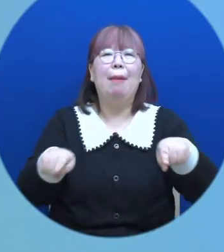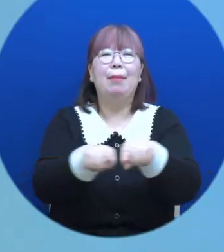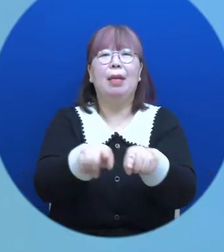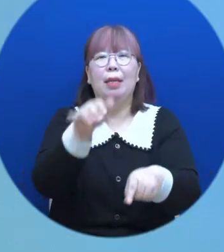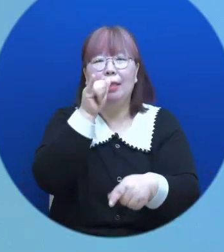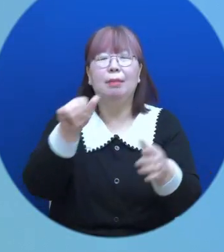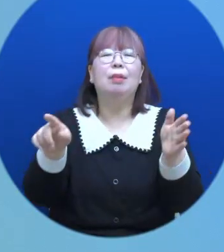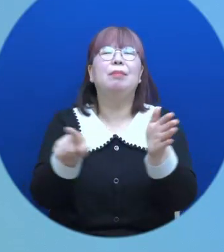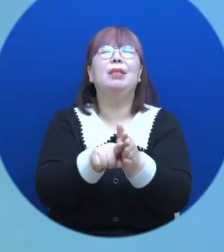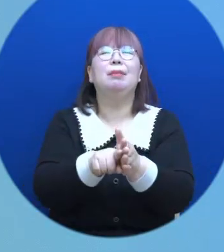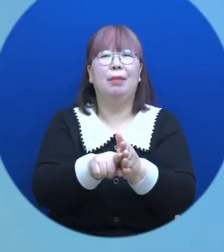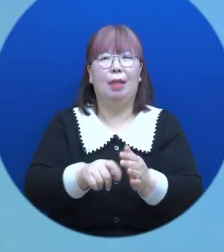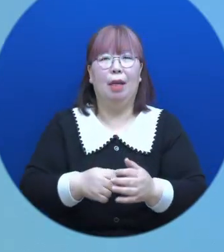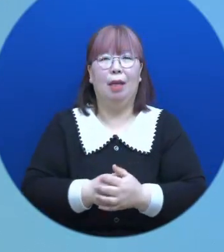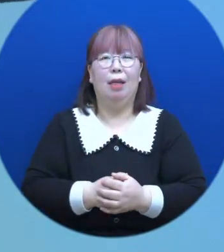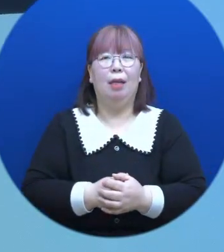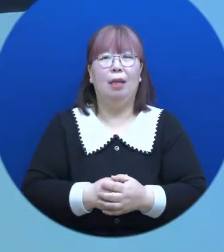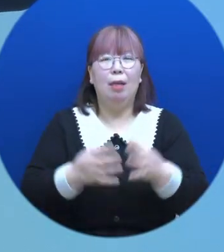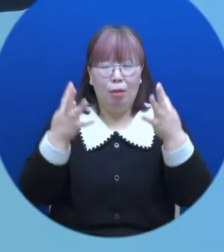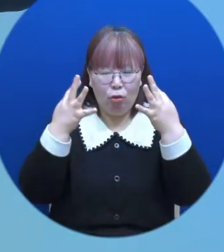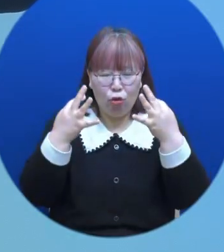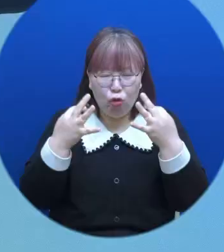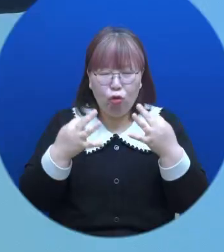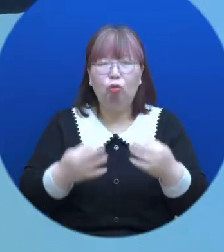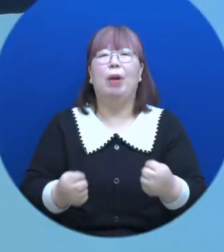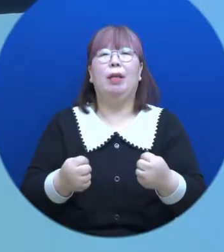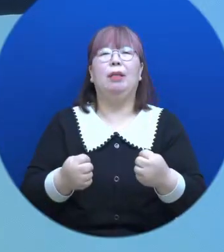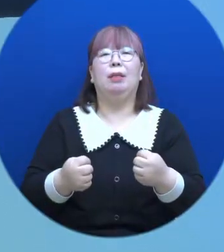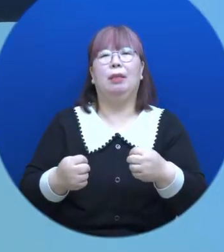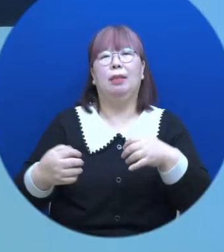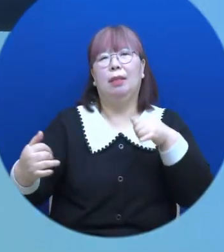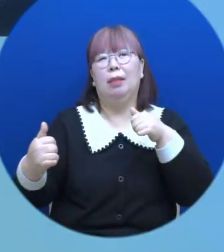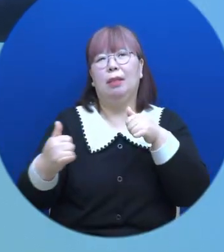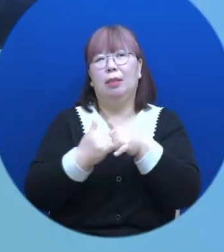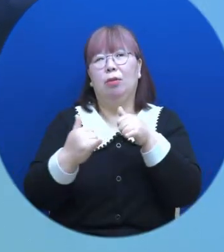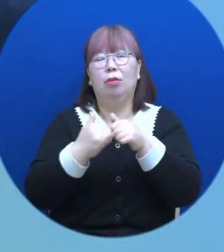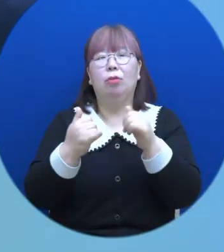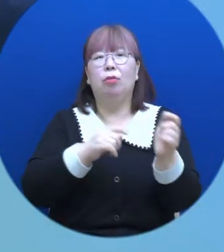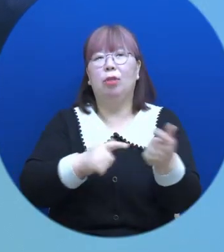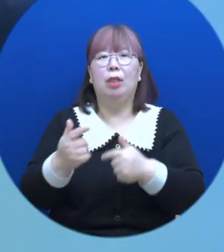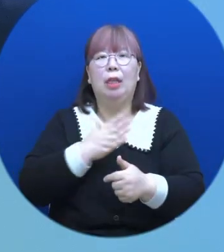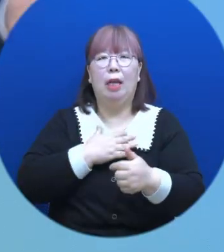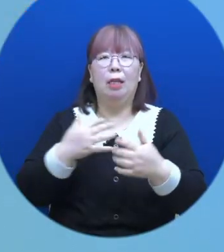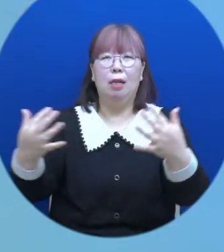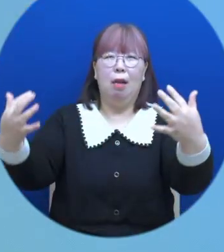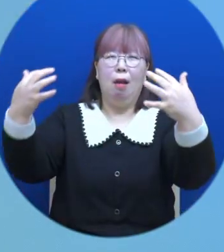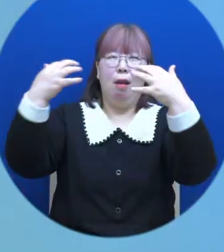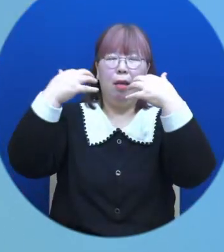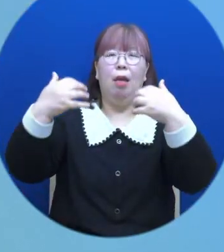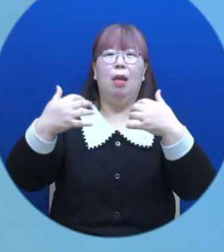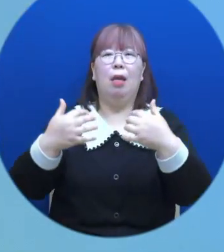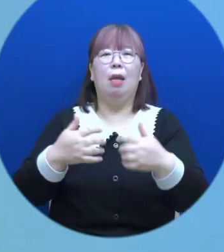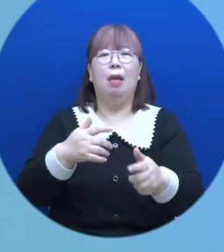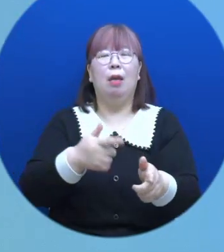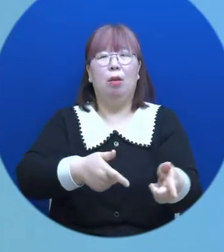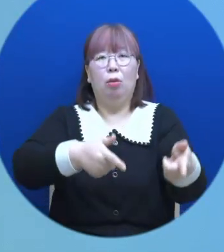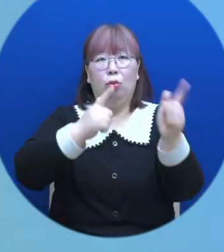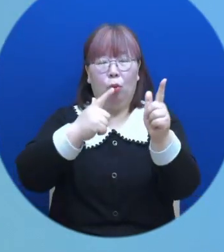믿습니다. 수많은 적진들이 그리고 나를 향하여 총을 겨누고